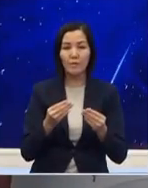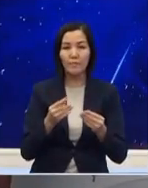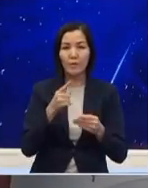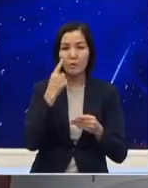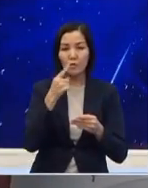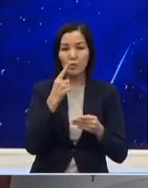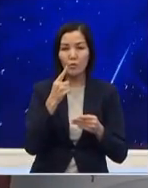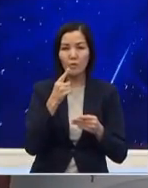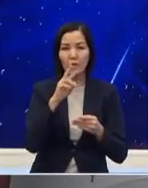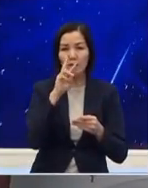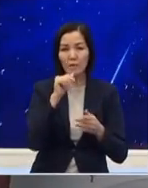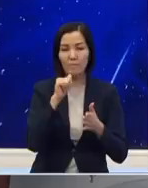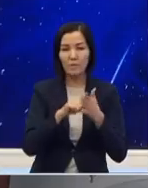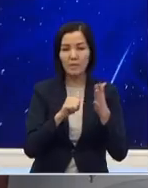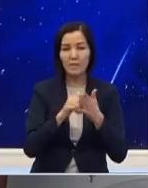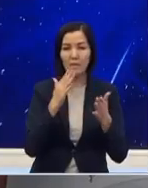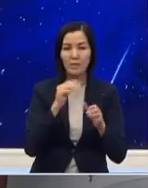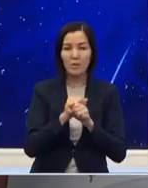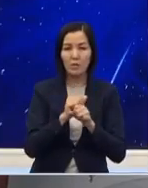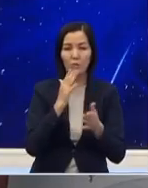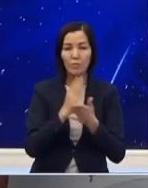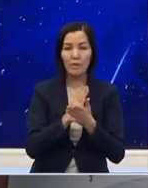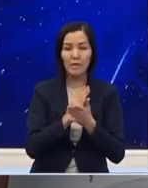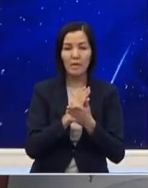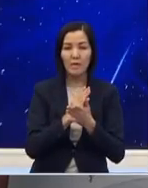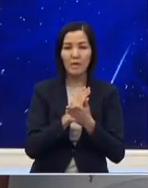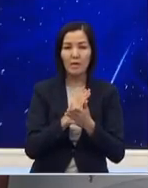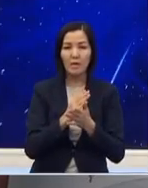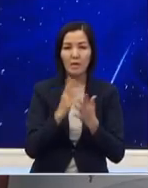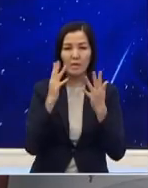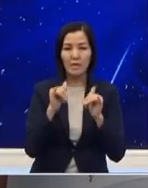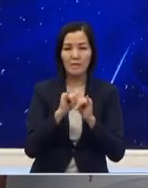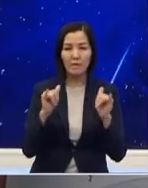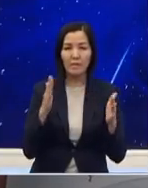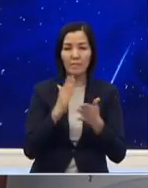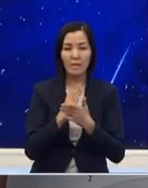бар балалардың саны артып келеді. Соған байланысты сөйлеу тілі жағынан көп және де